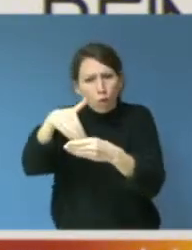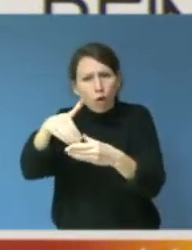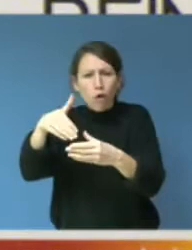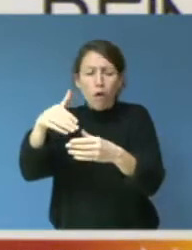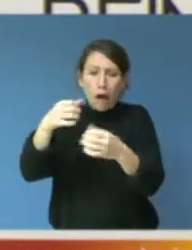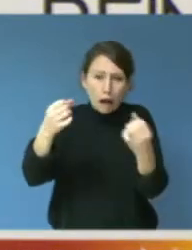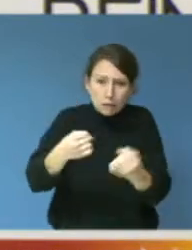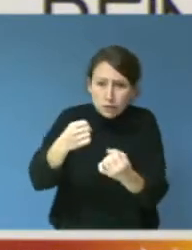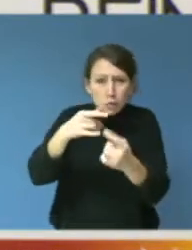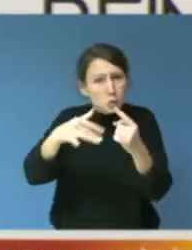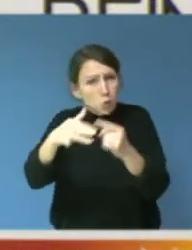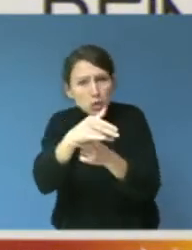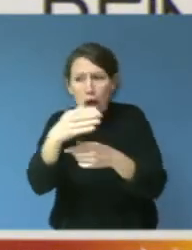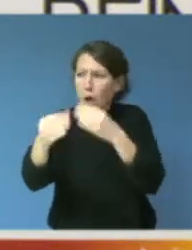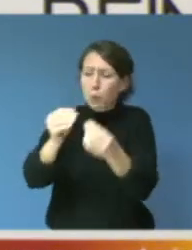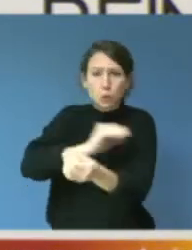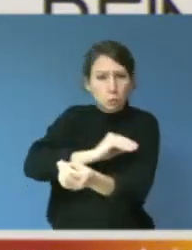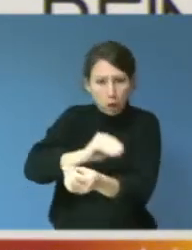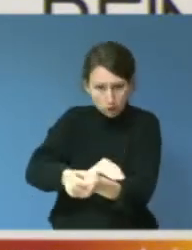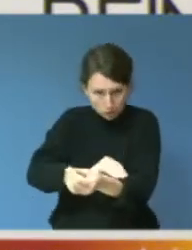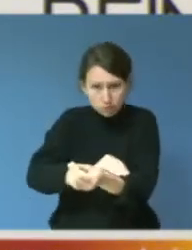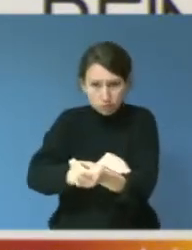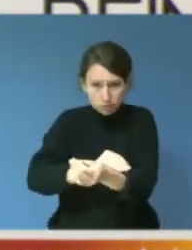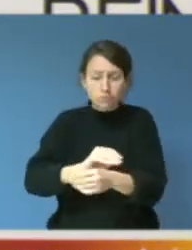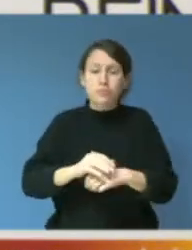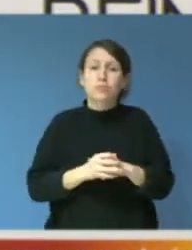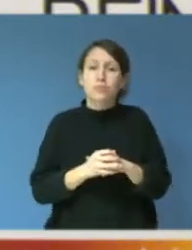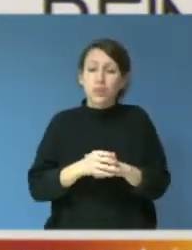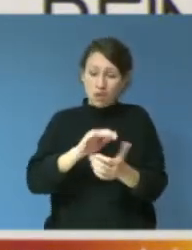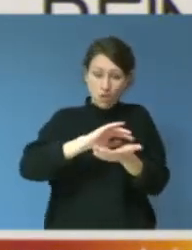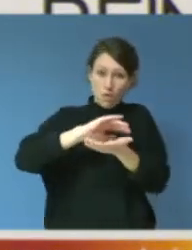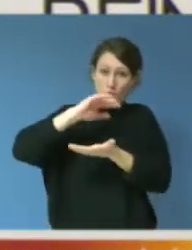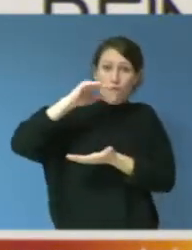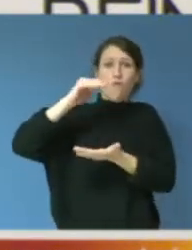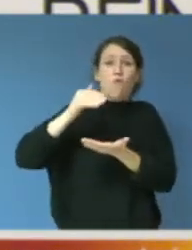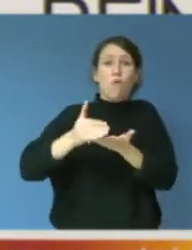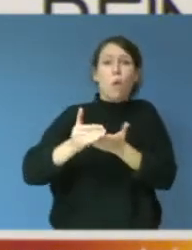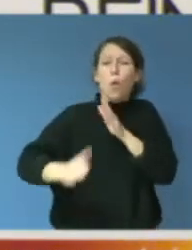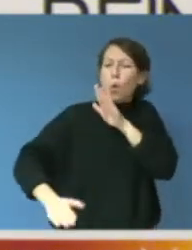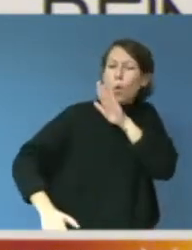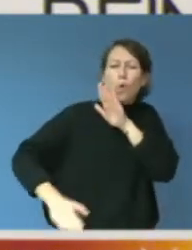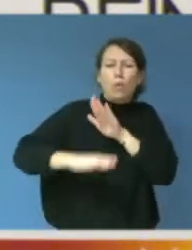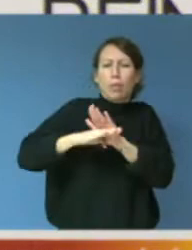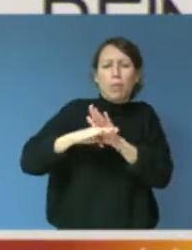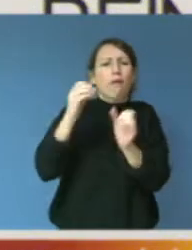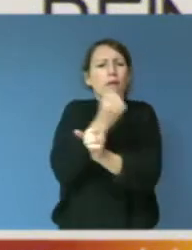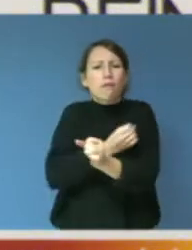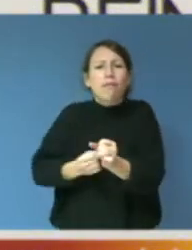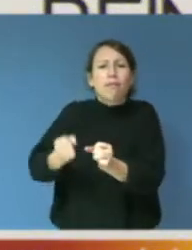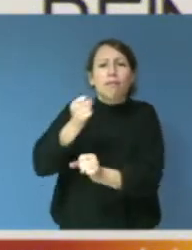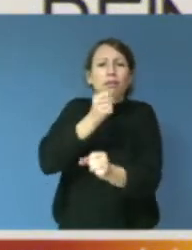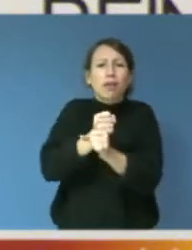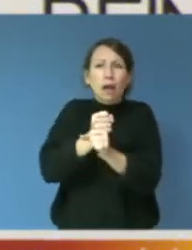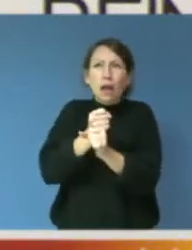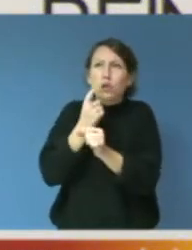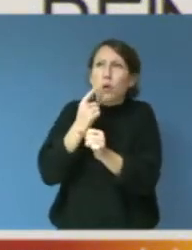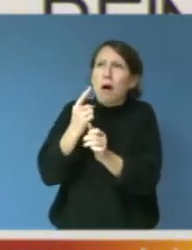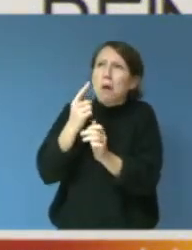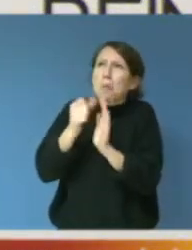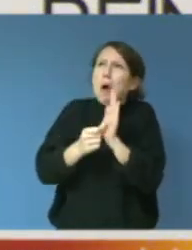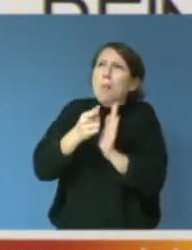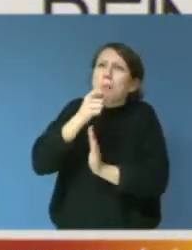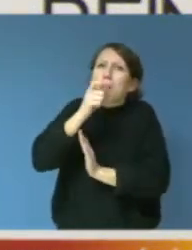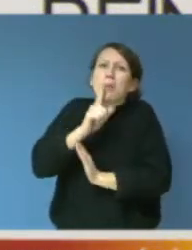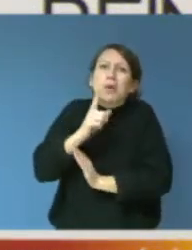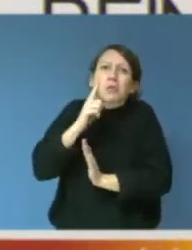ou sportives. Et donc, ce fonds avait été au départ créé, on devait être en mai, si mes souvenirs sont exacts. Et